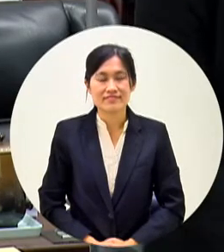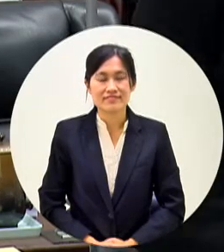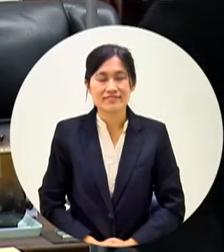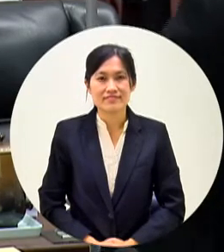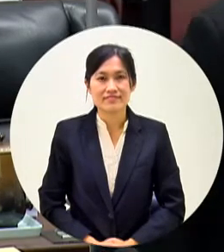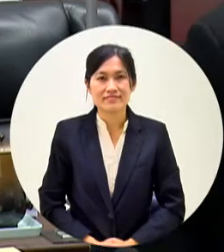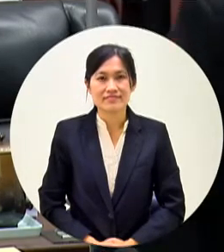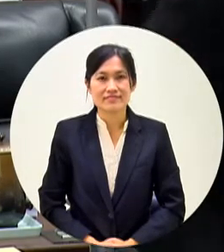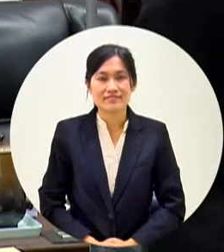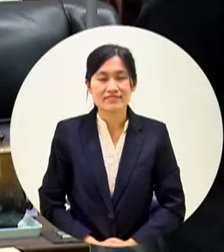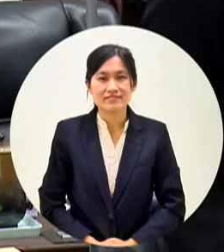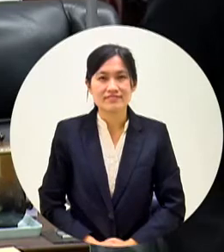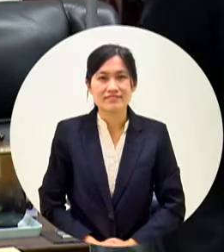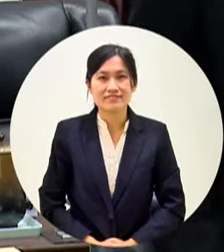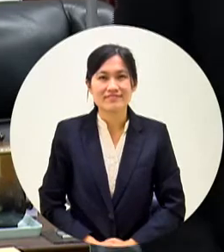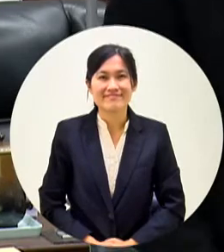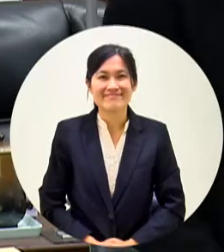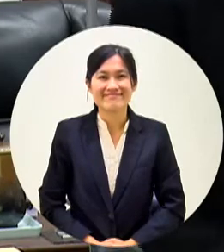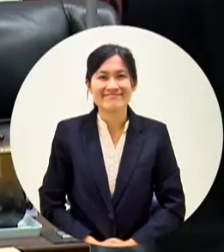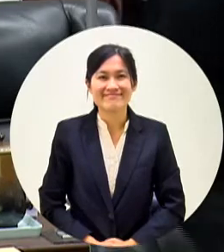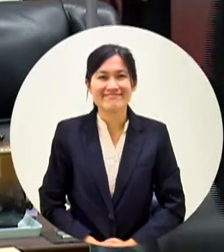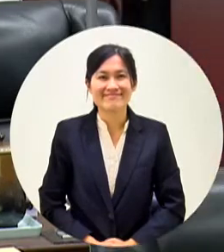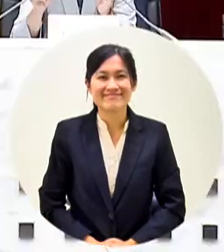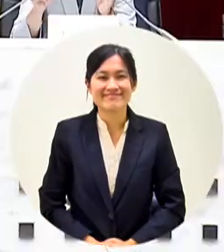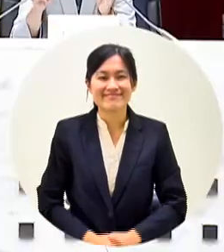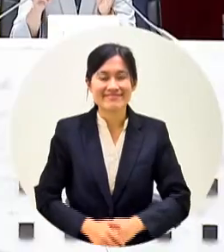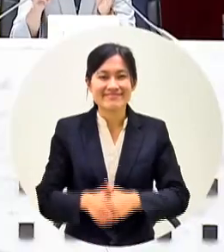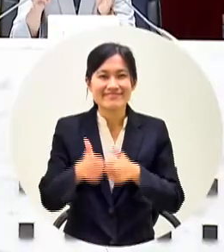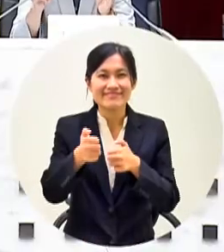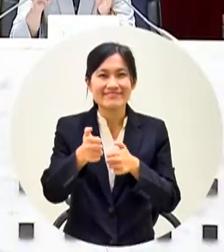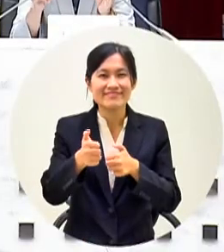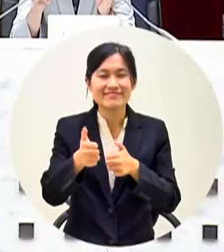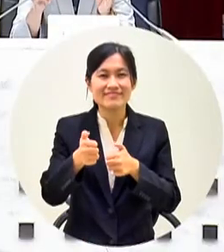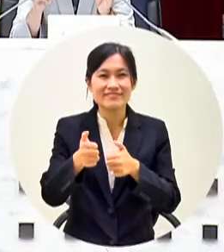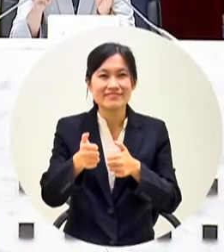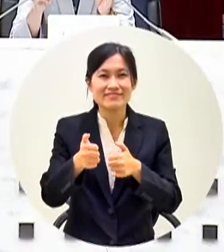谢谢哈，我们张瑞宏议员。